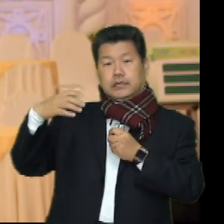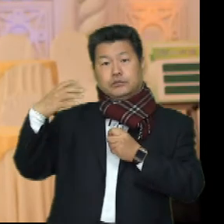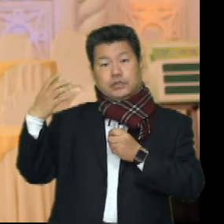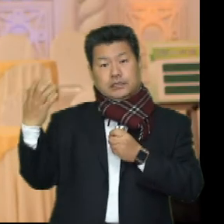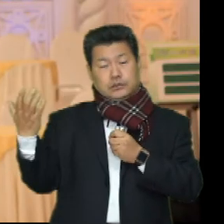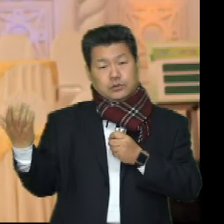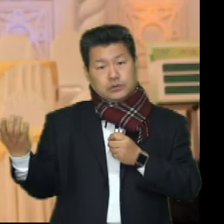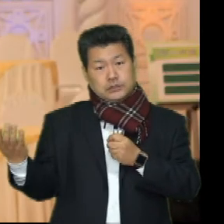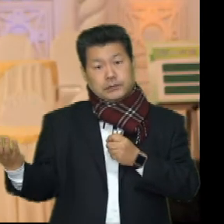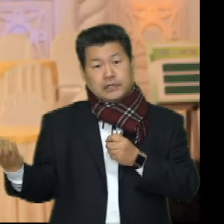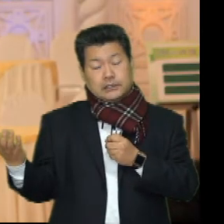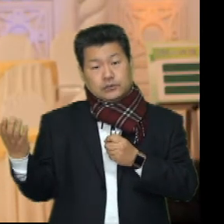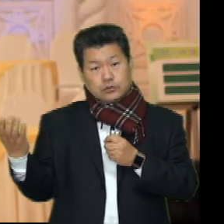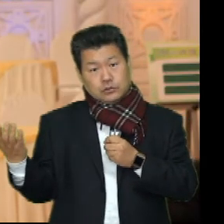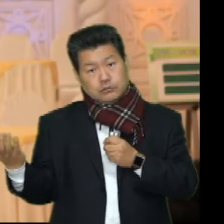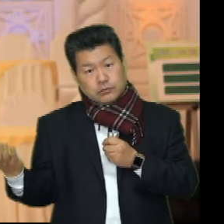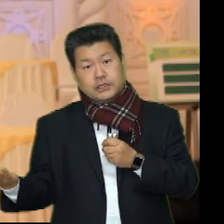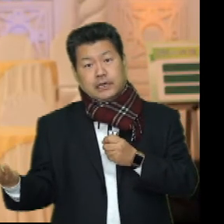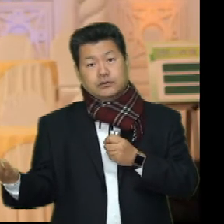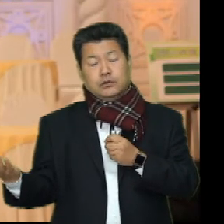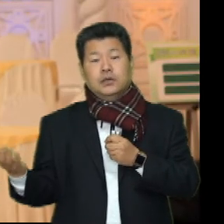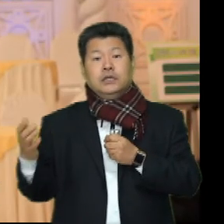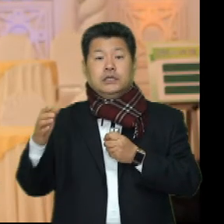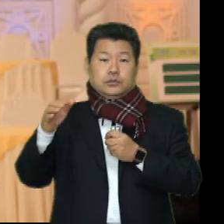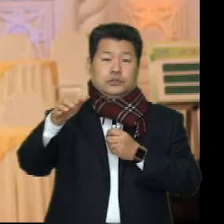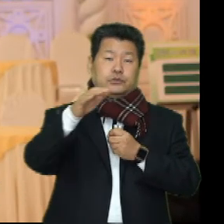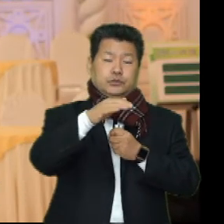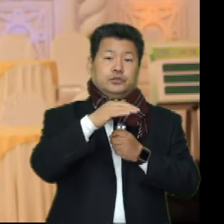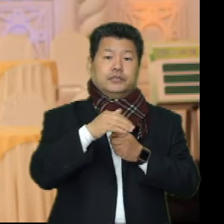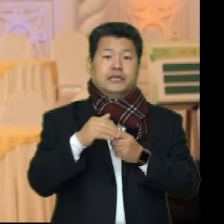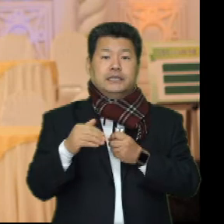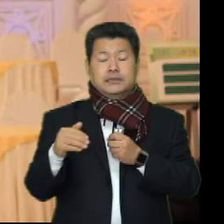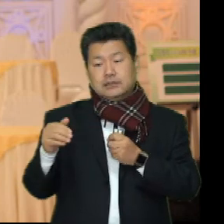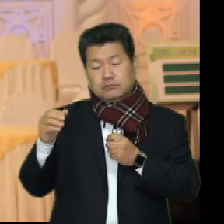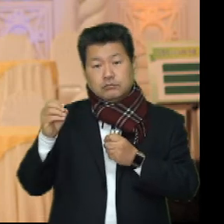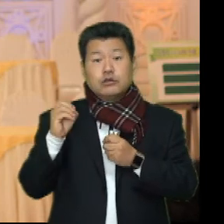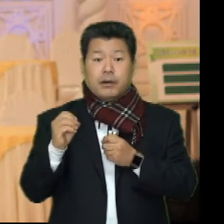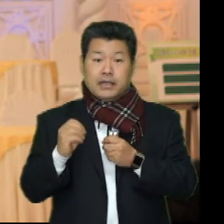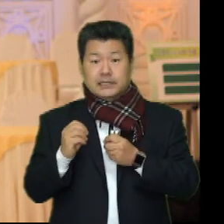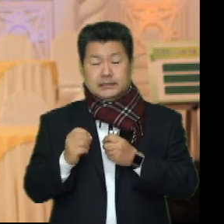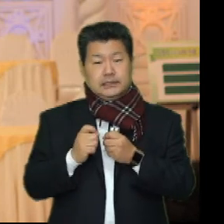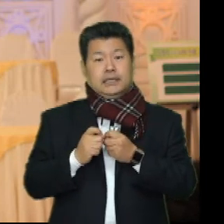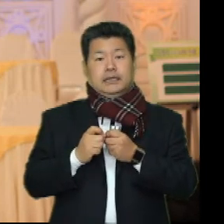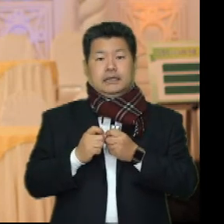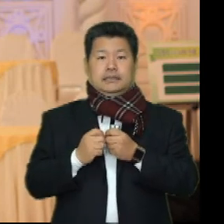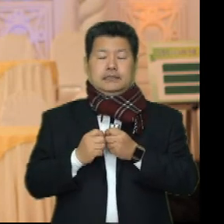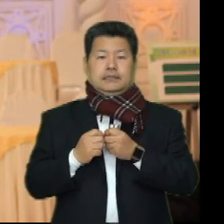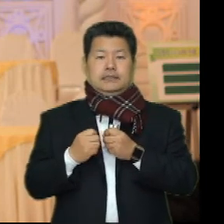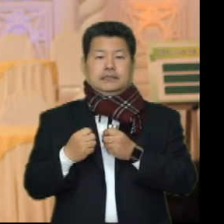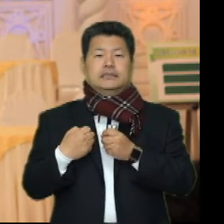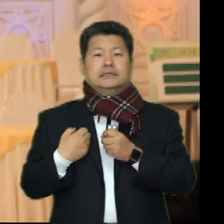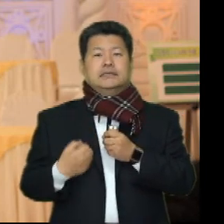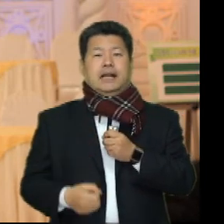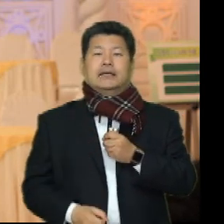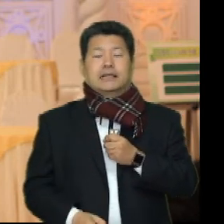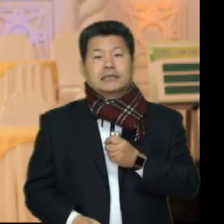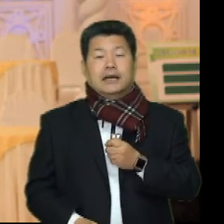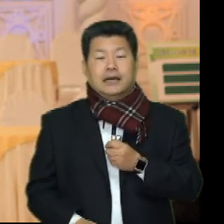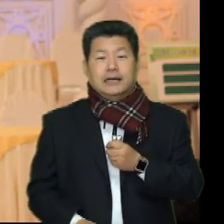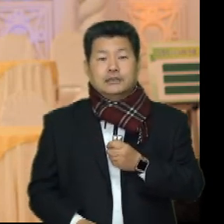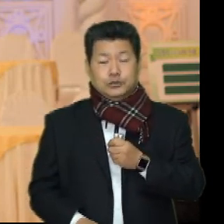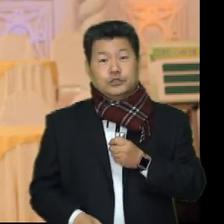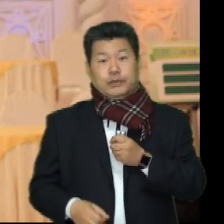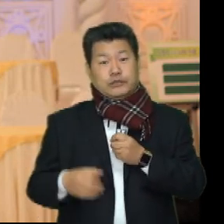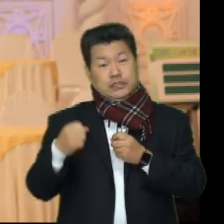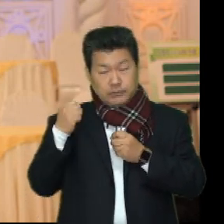또 가족들한테도 집에 가서 또 먹게 하고 이런 식으로 주변에 일단은 먹어봐야지 이걸